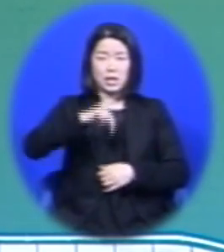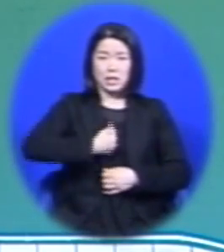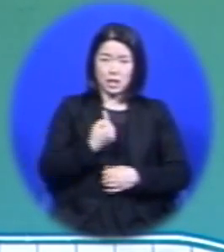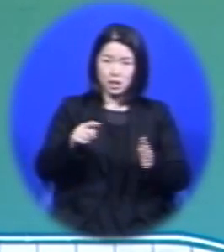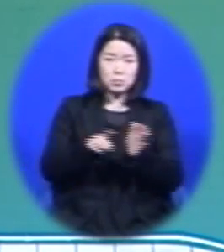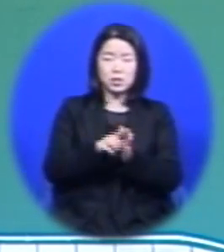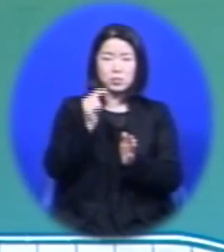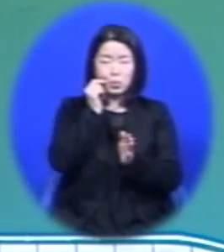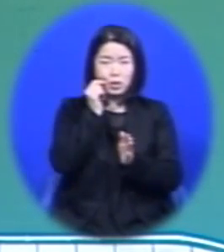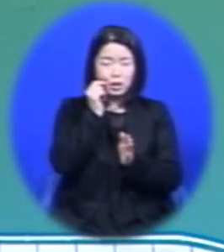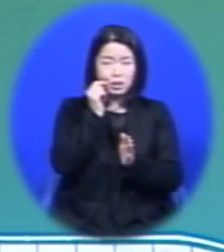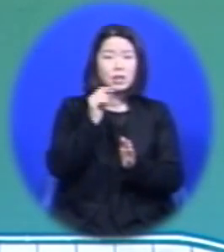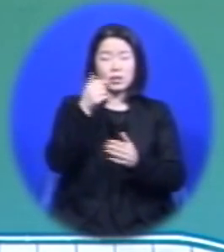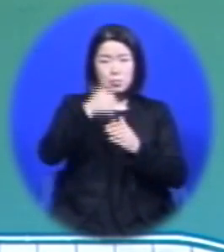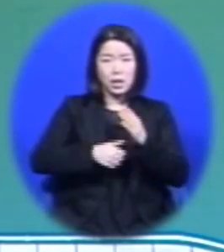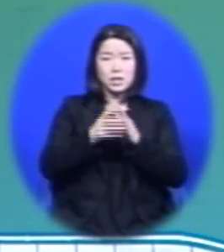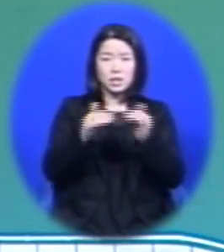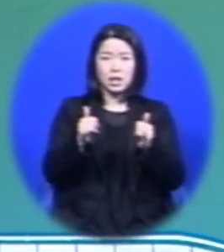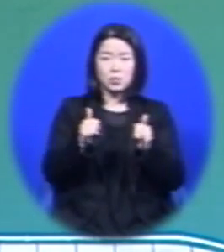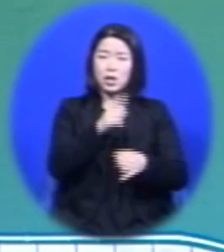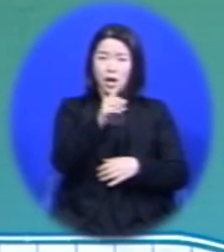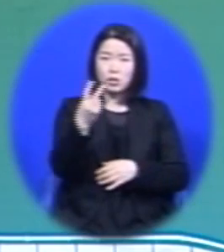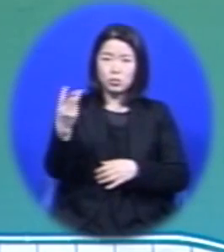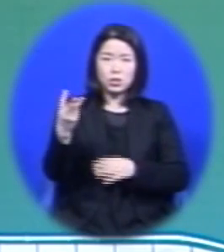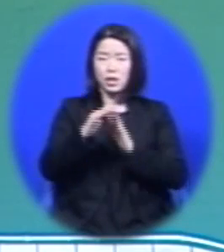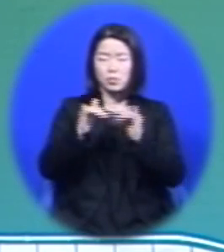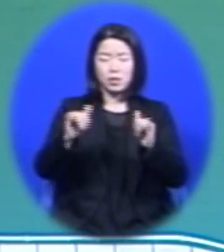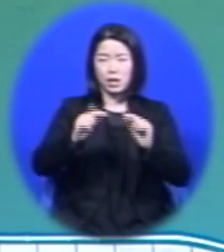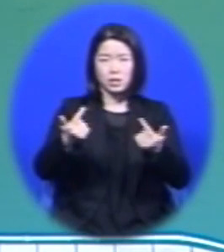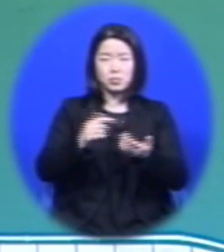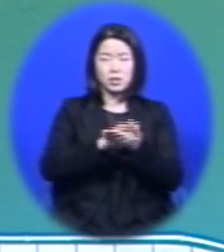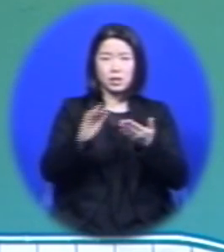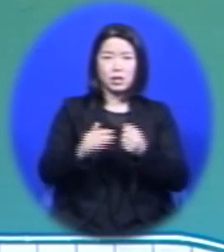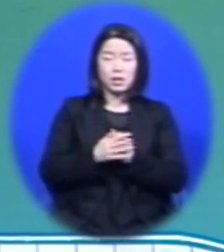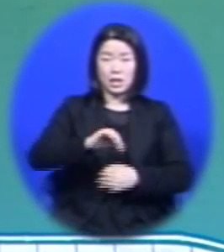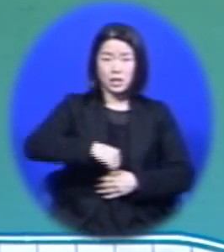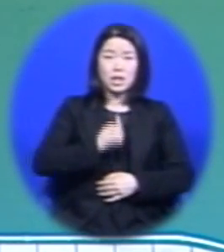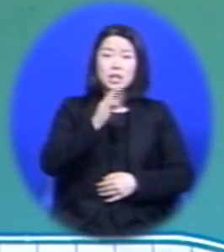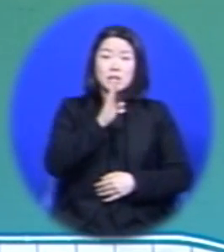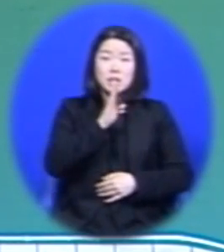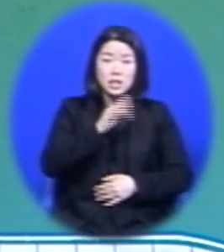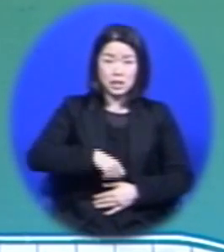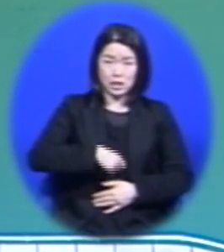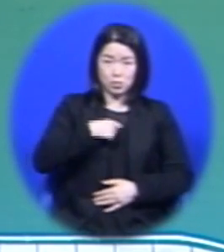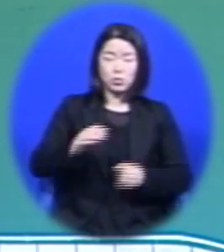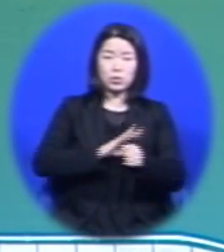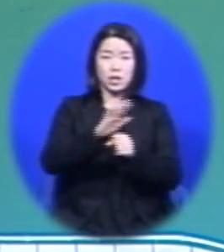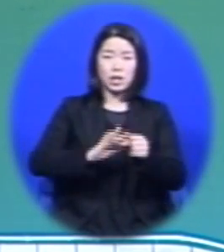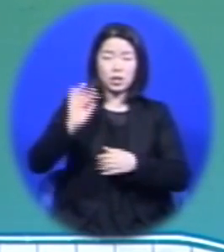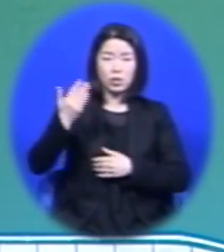못하는 불신에 빠져 있는 사람이 한두 사람이 아닙니다. 근데 자기를 진심으로 사랑하게 되는